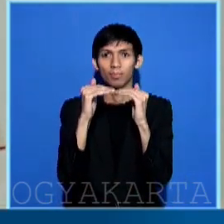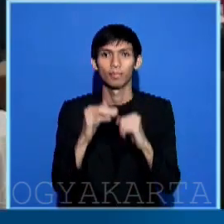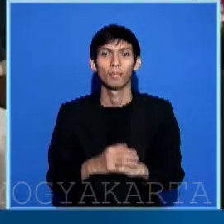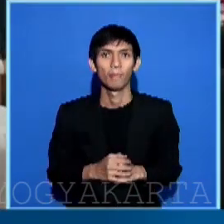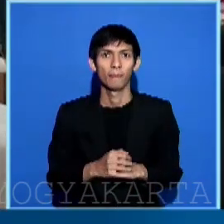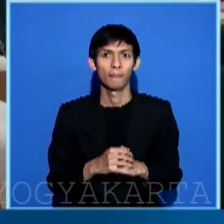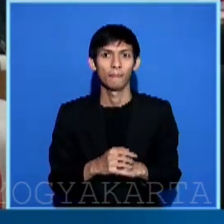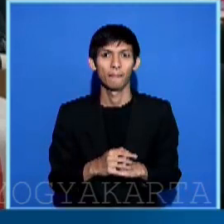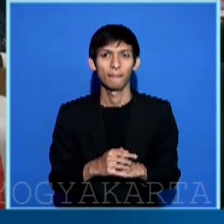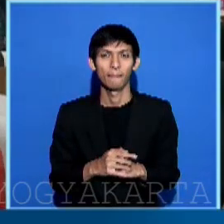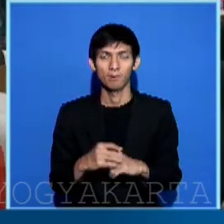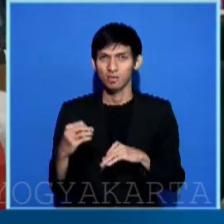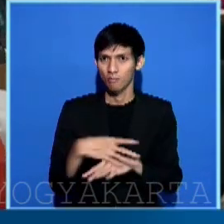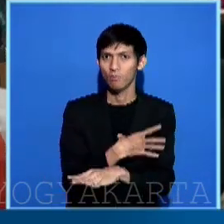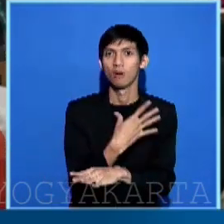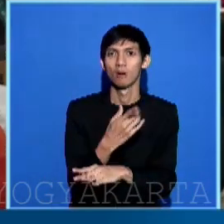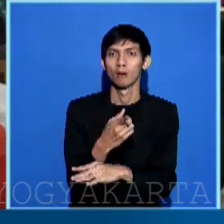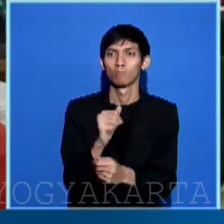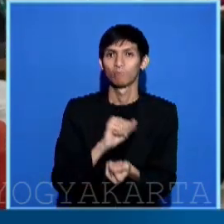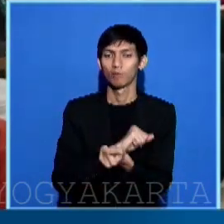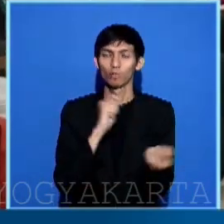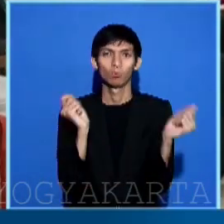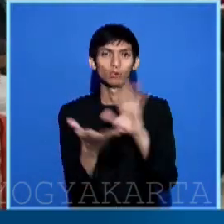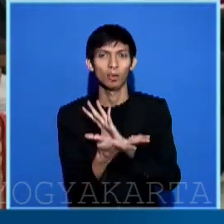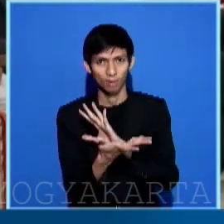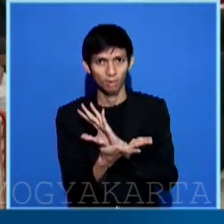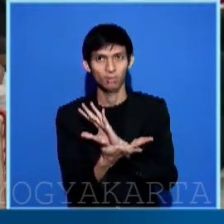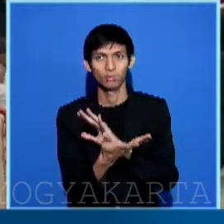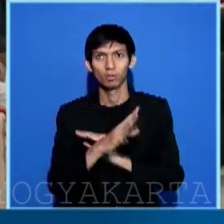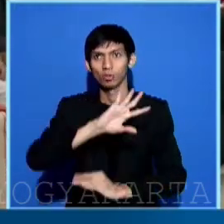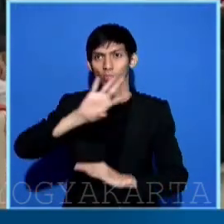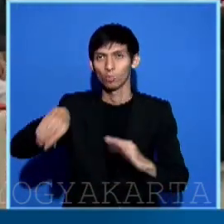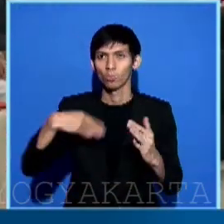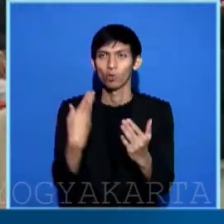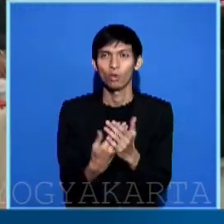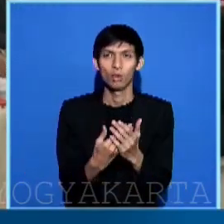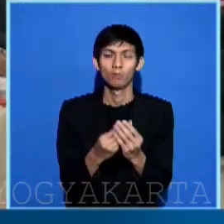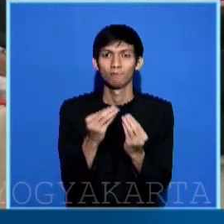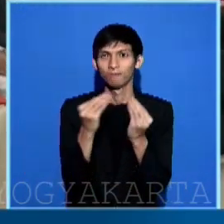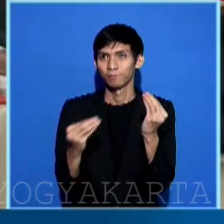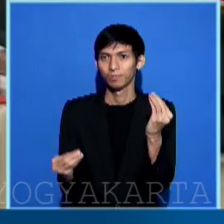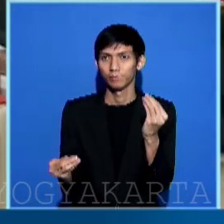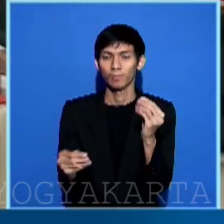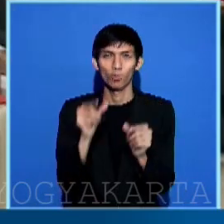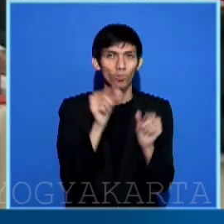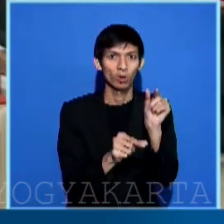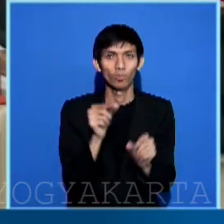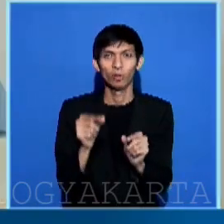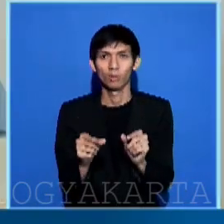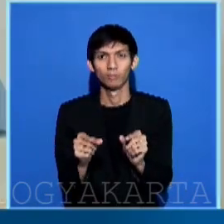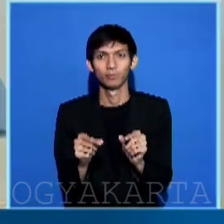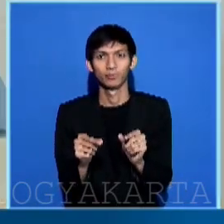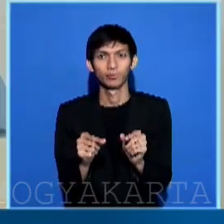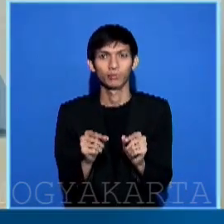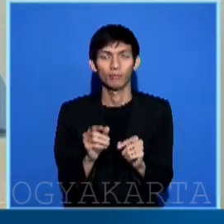ee dampak atau bencana yang sangat masif bagi seluruh peradaban umat manusia saat ini ee sebuah pidato yang